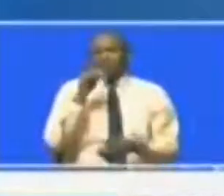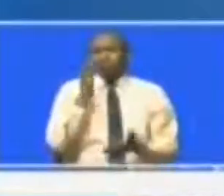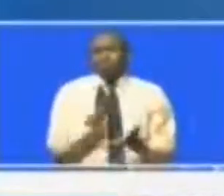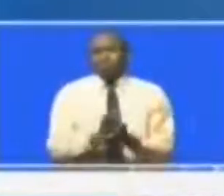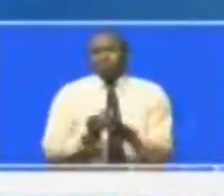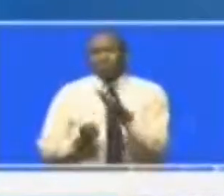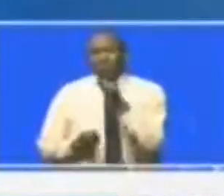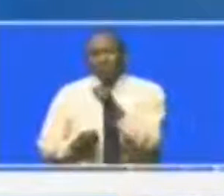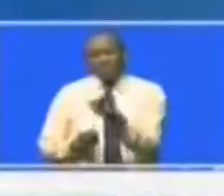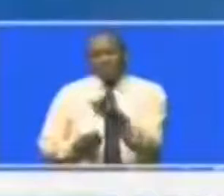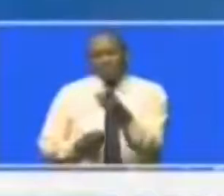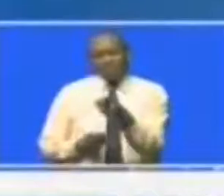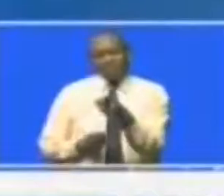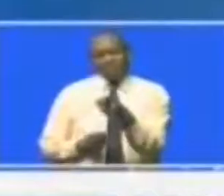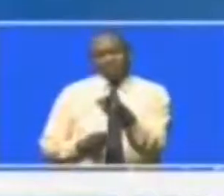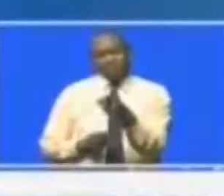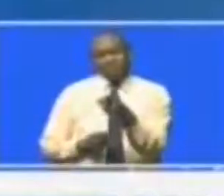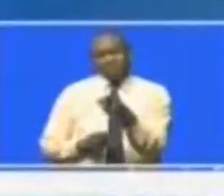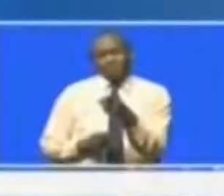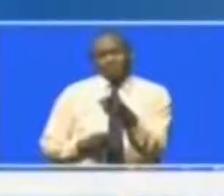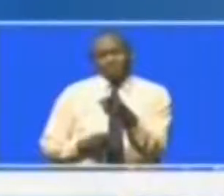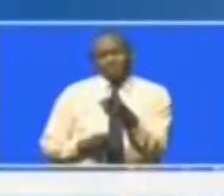kumbe hili ni